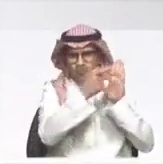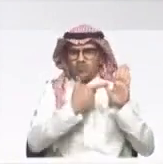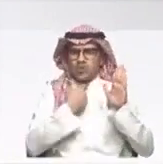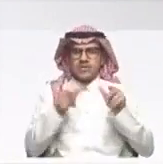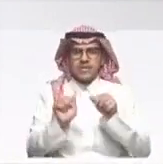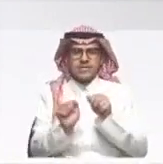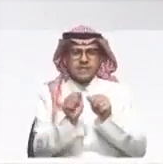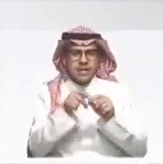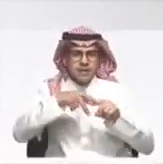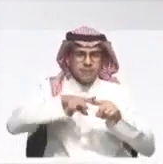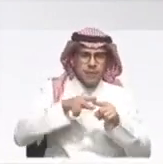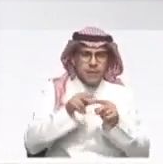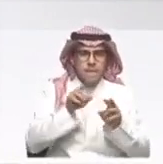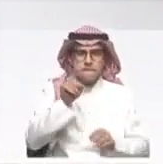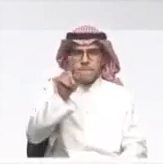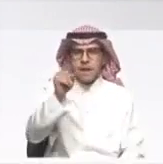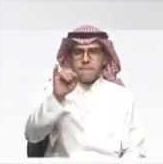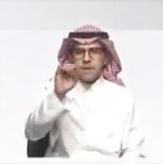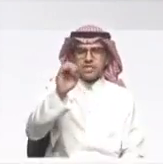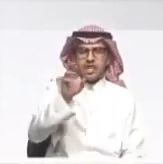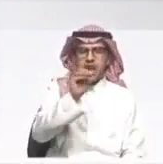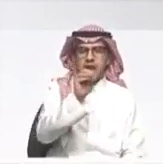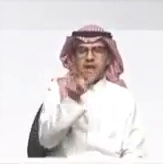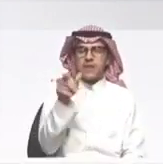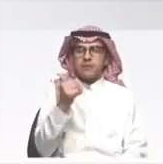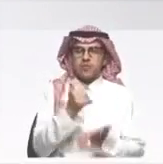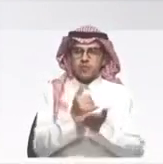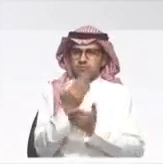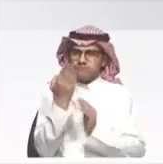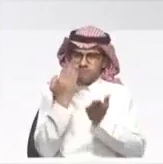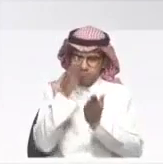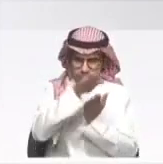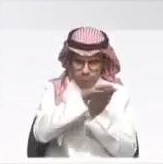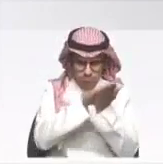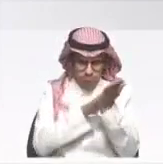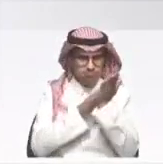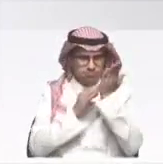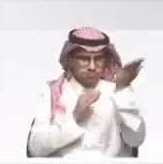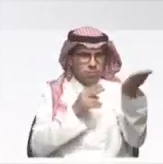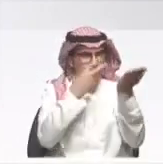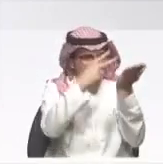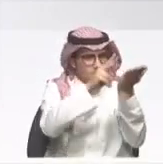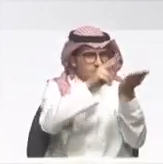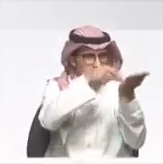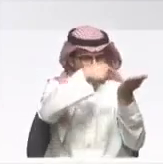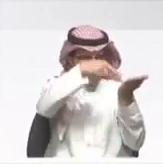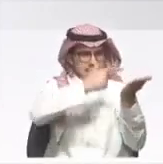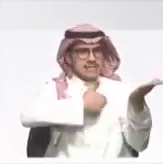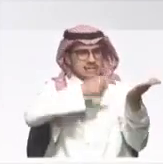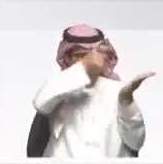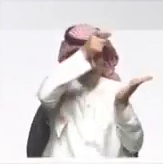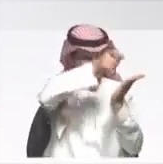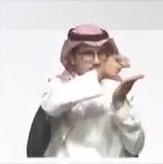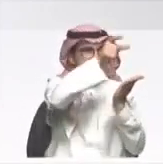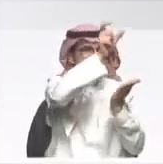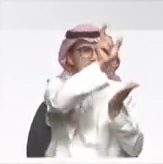والبرمجه ودرونز الاستاذ سعود بن عبد الله القحطاني، الذي رفع بهذه المناسبة شكره وامتنانه لسموه